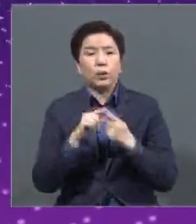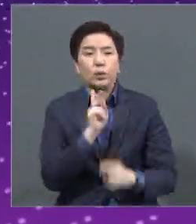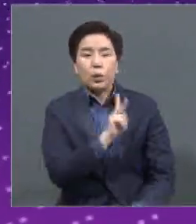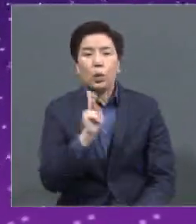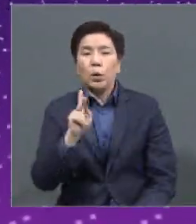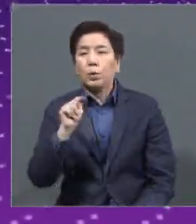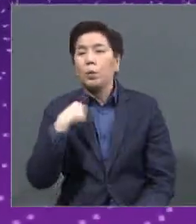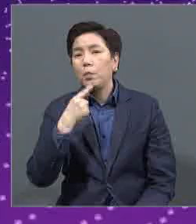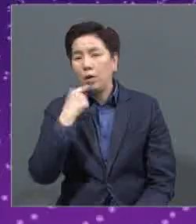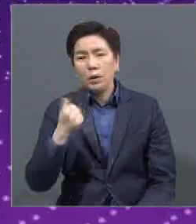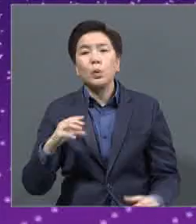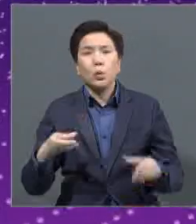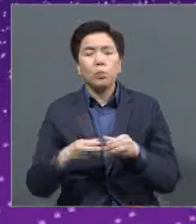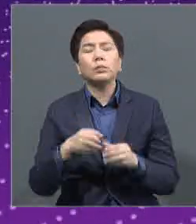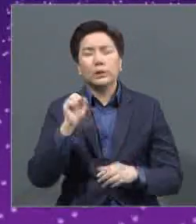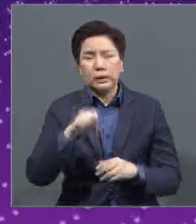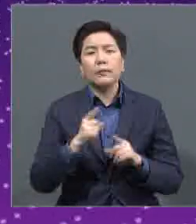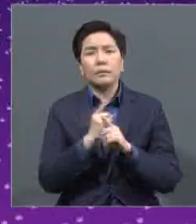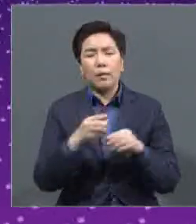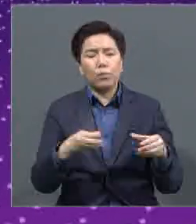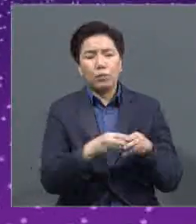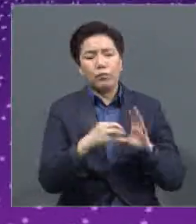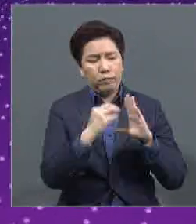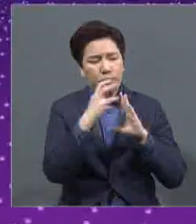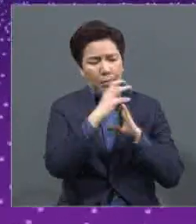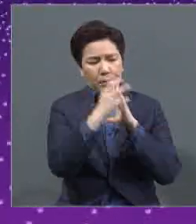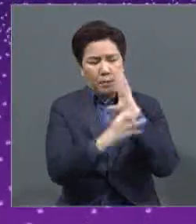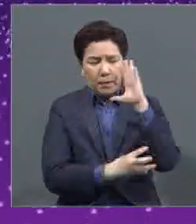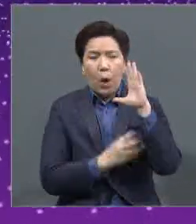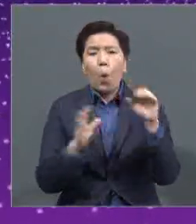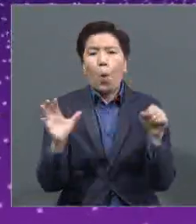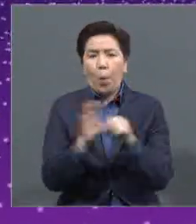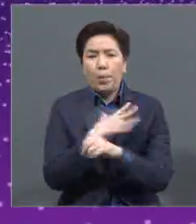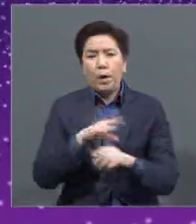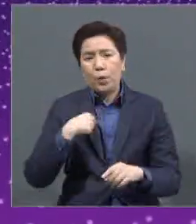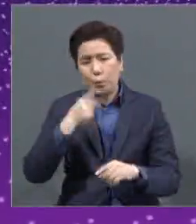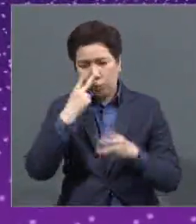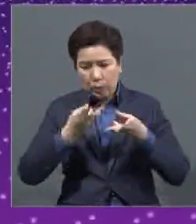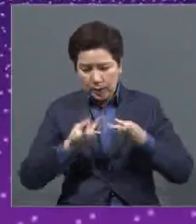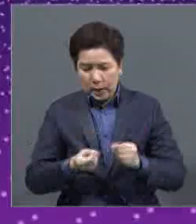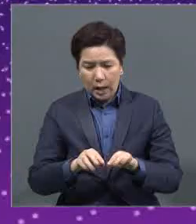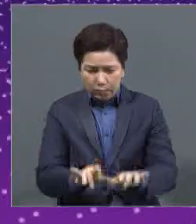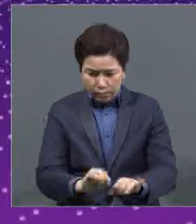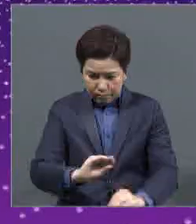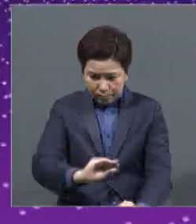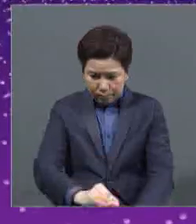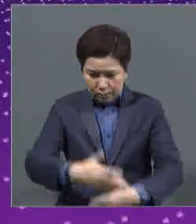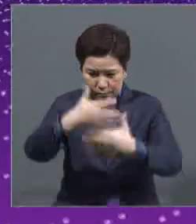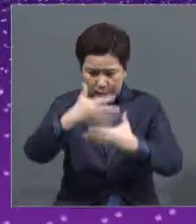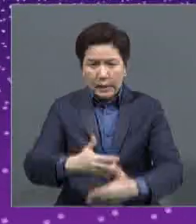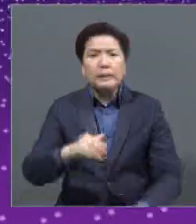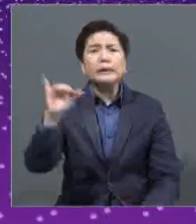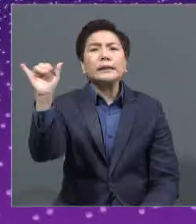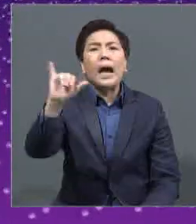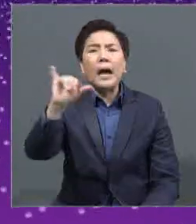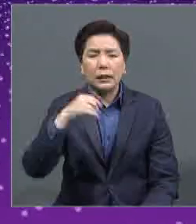ออกมายืนยันแล้วบอกว่าพรรคเนี่ยเขามีการจัดตั้งสาขาครบถ้วนแล้วนะคะแต่ถ้าเกิดว่าเข้าไปดูในระบบเนี่ยมันอาจจะยังไม่เห็นเนื่องจากว่า